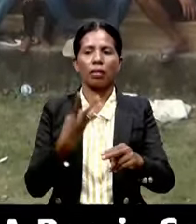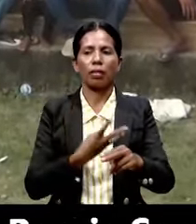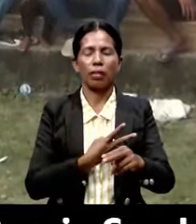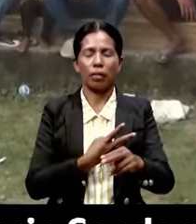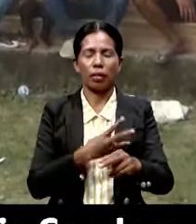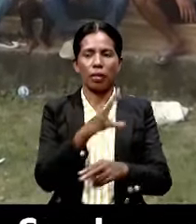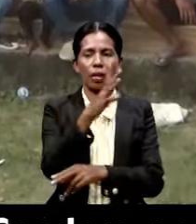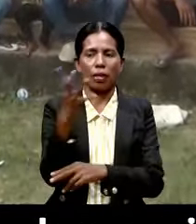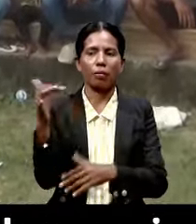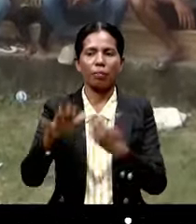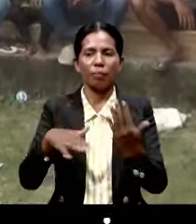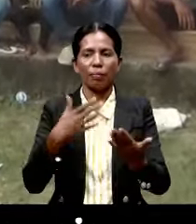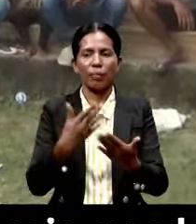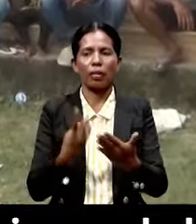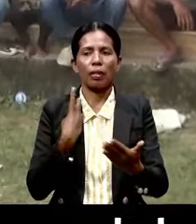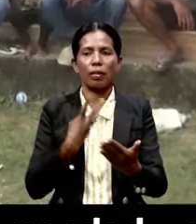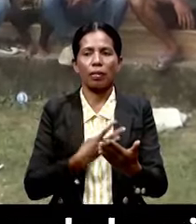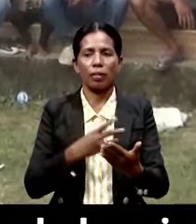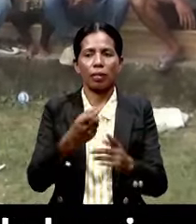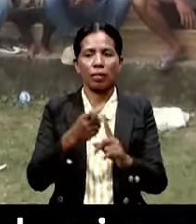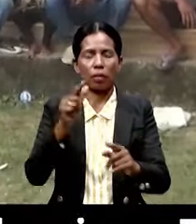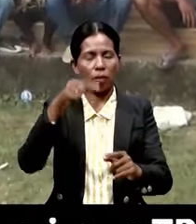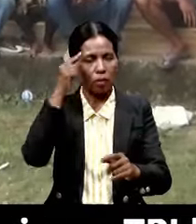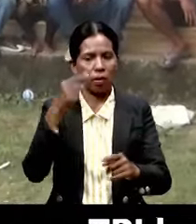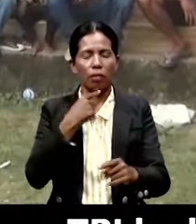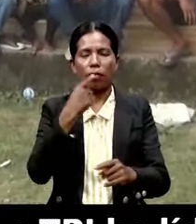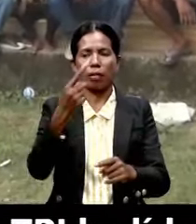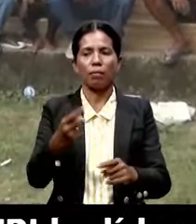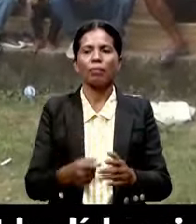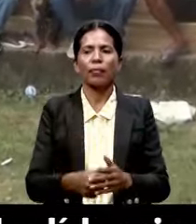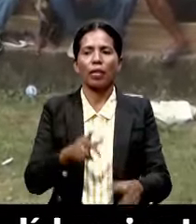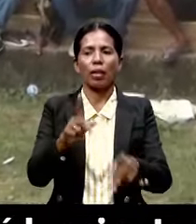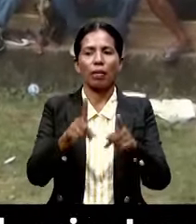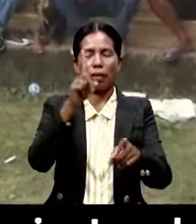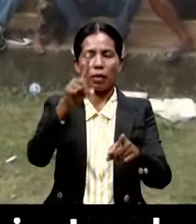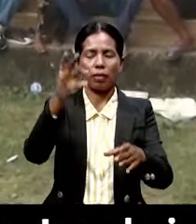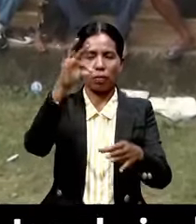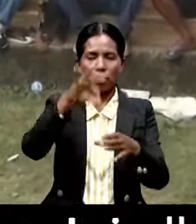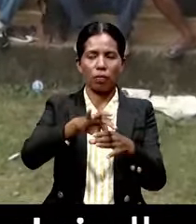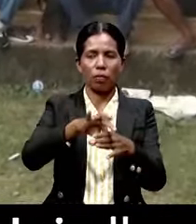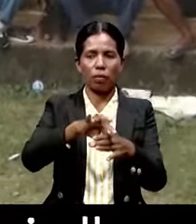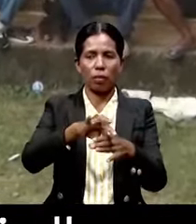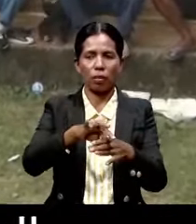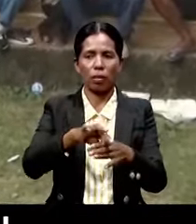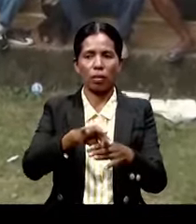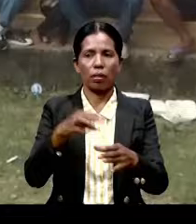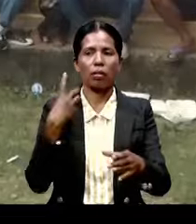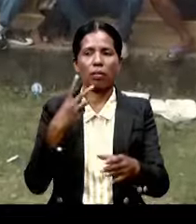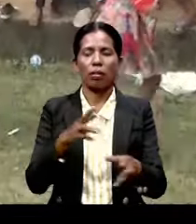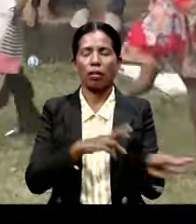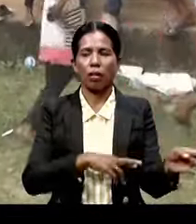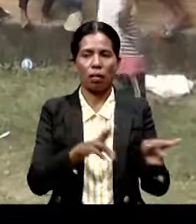tu marang yutan dekliu ida governo ne atu yang temi dia tu kuda ai oan bai atu tama yang menar dia larang ne au